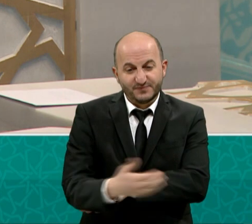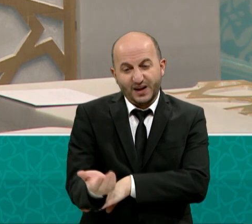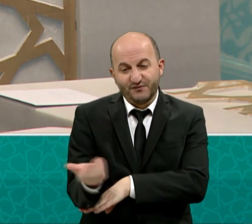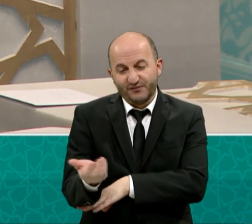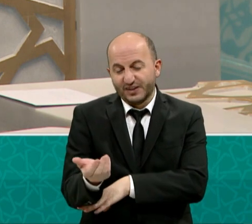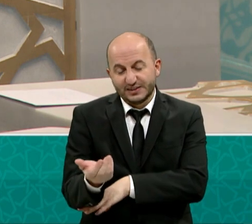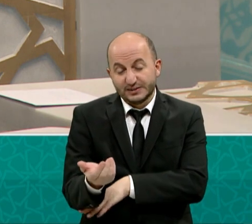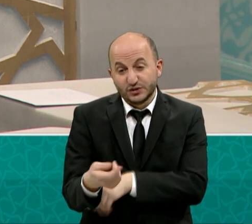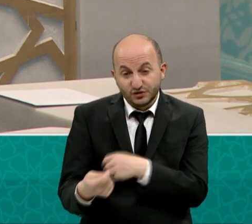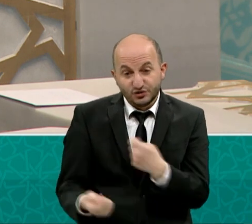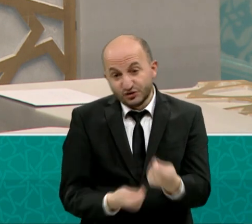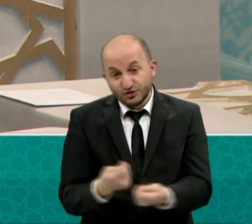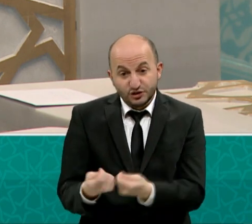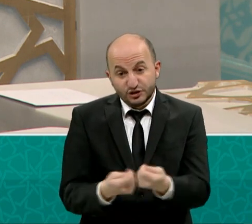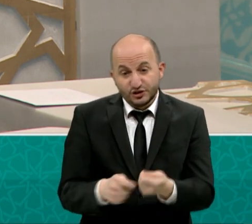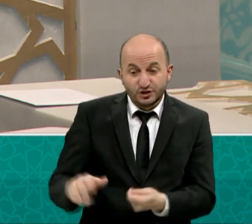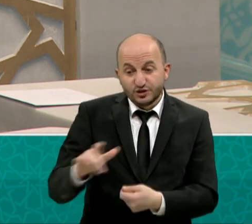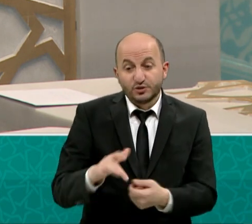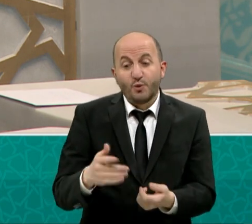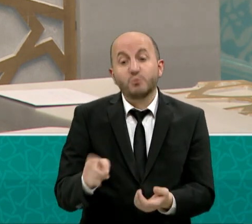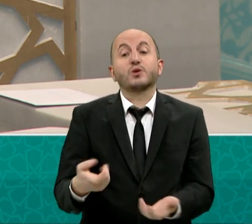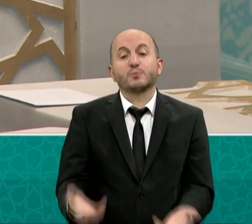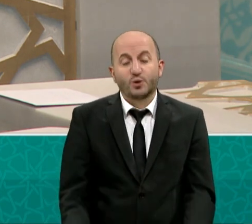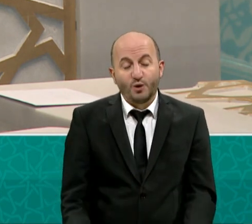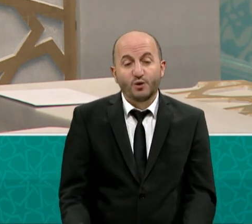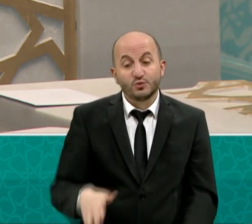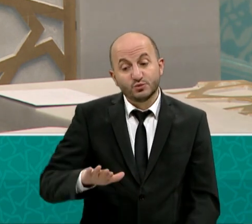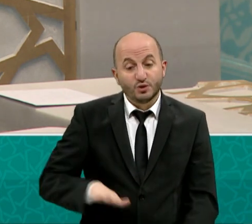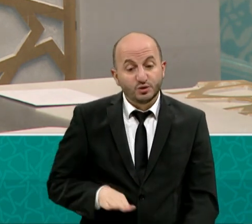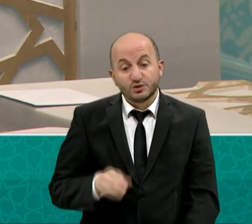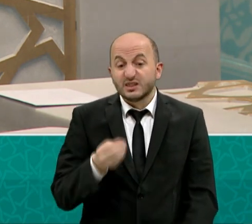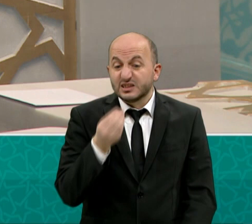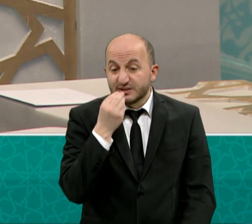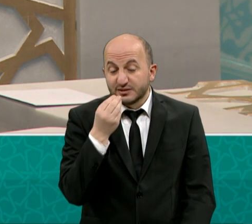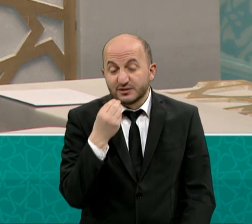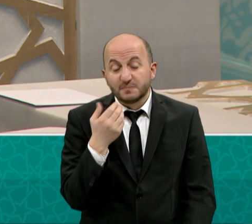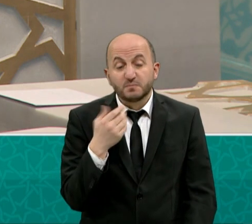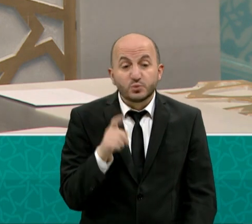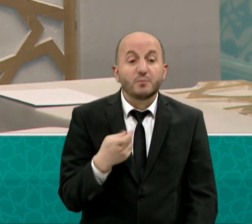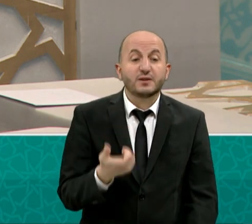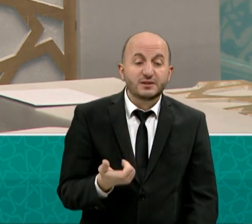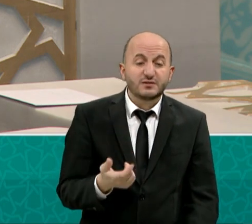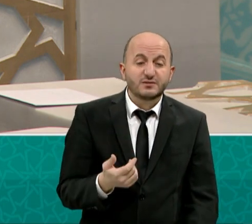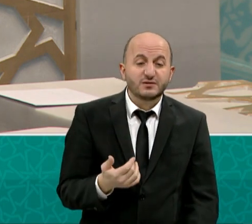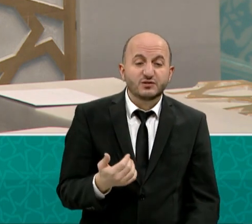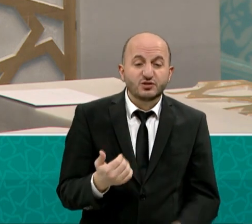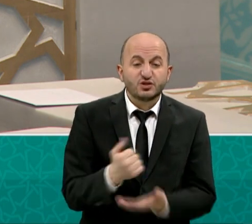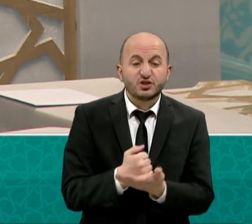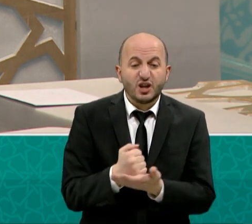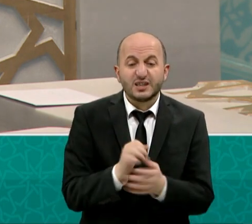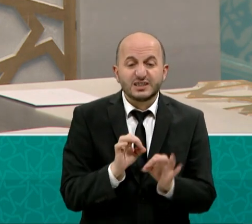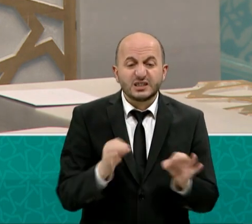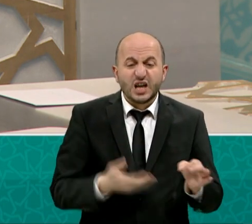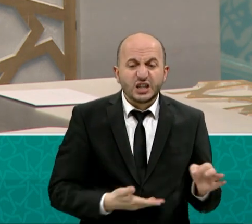gayret ettiği halde iş bulamayan, çoluğunun çocuğunun rızkını geçindiremeyen, çaresiz kalan, aç